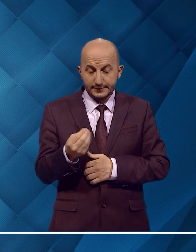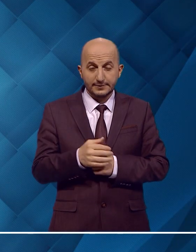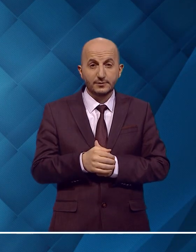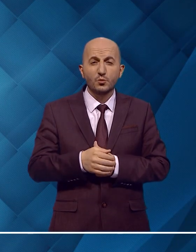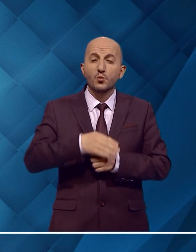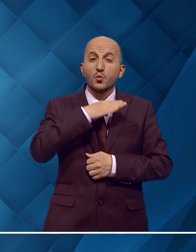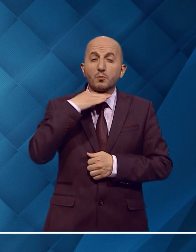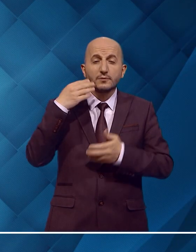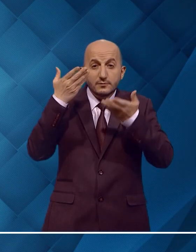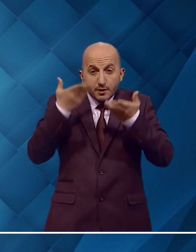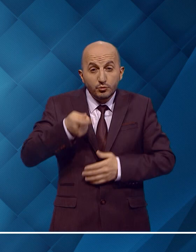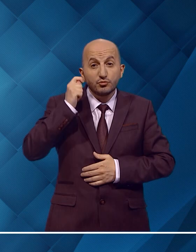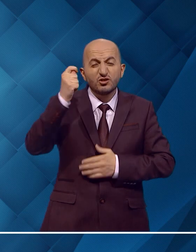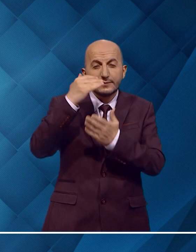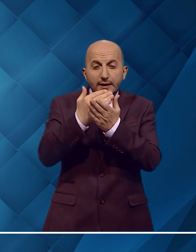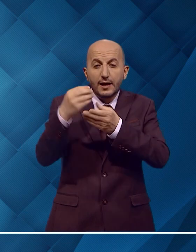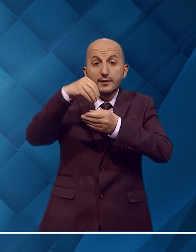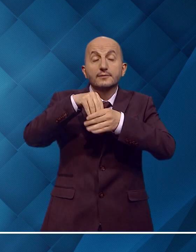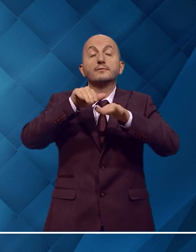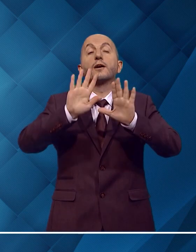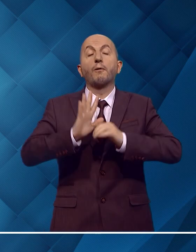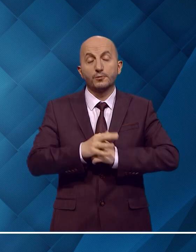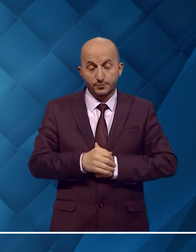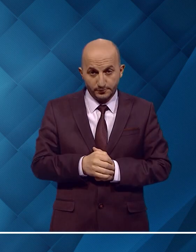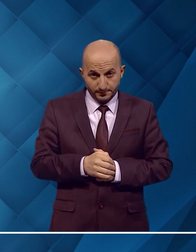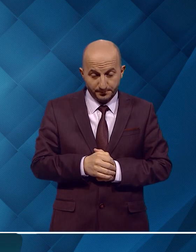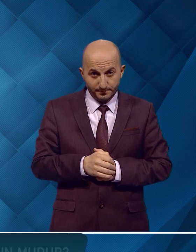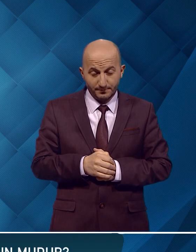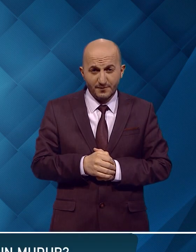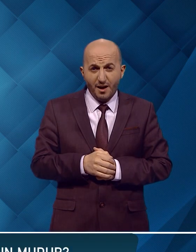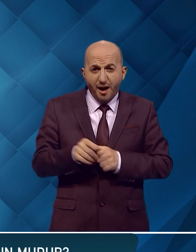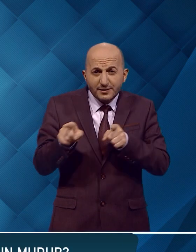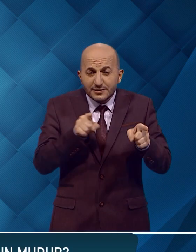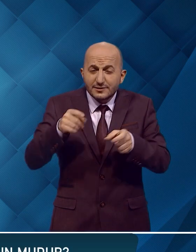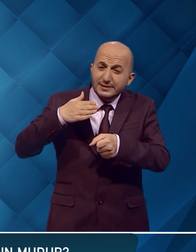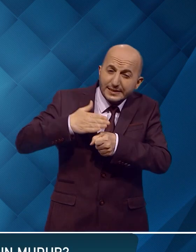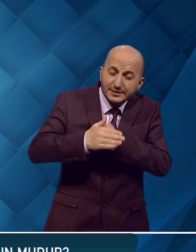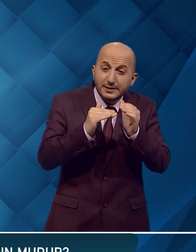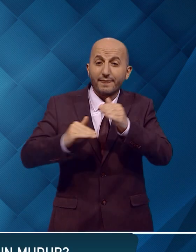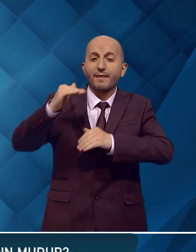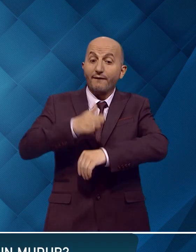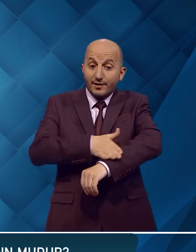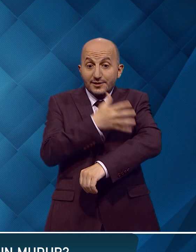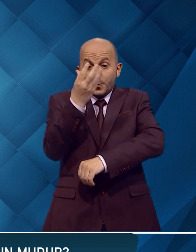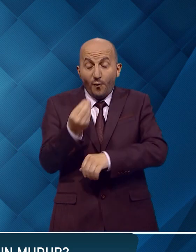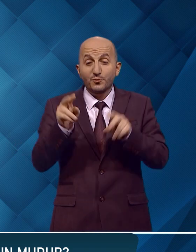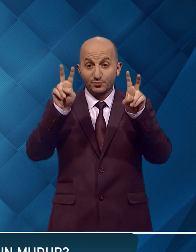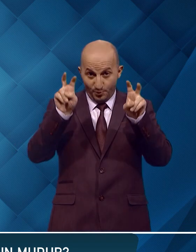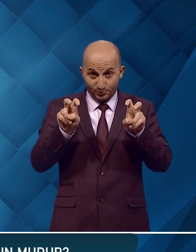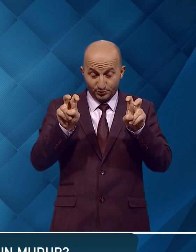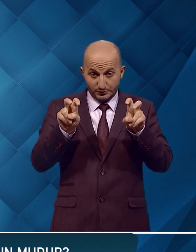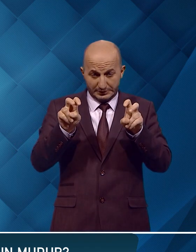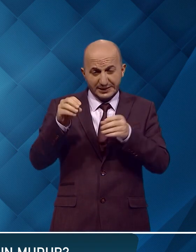kurbanın geçerlilik şartları arasında yer almamaktadır. Hangisinin kesiminin daha faziletli olduğu